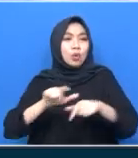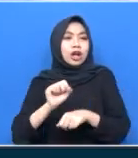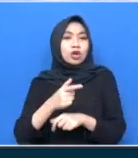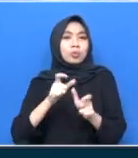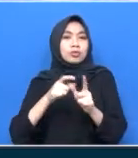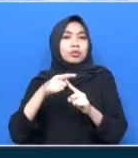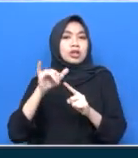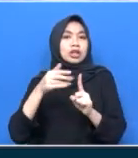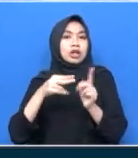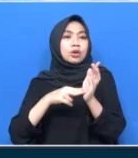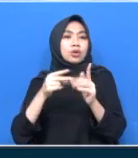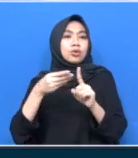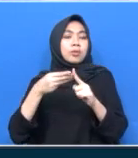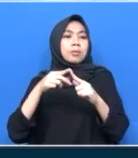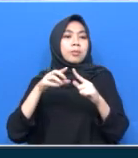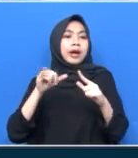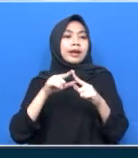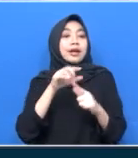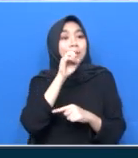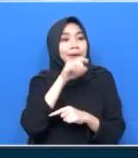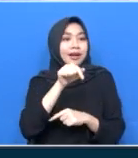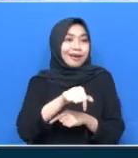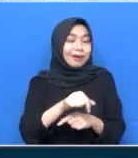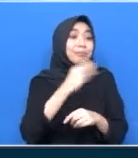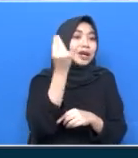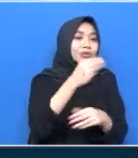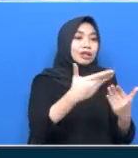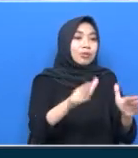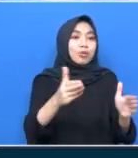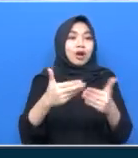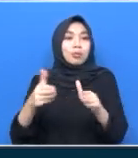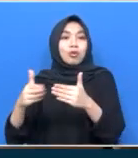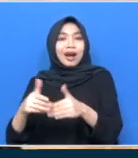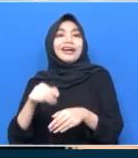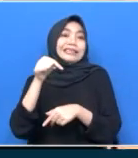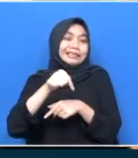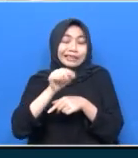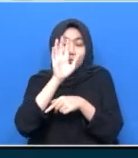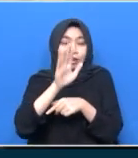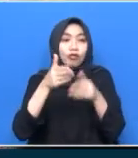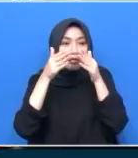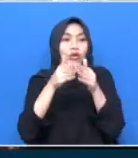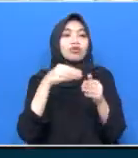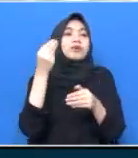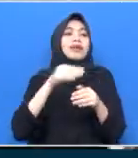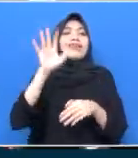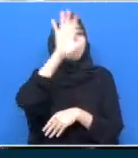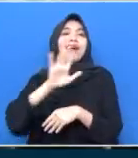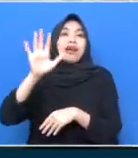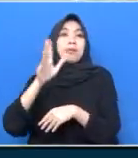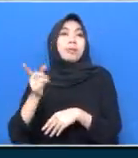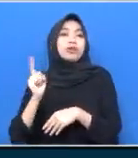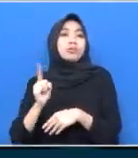Menteri Lingkungan Hidup Siti Nurbaya menyebut rencana pembukaan sektor pariwisata akan diprioritaskan pada wisata alam dengan